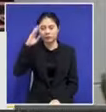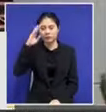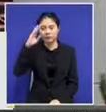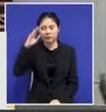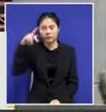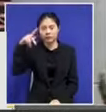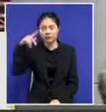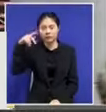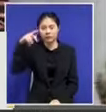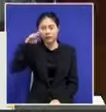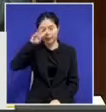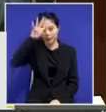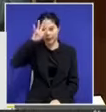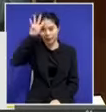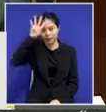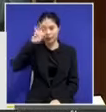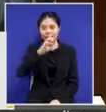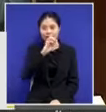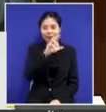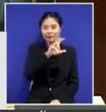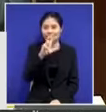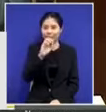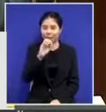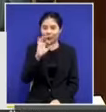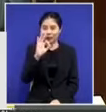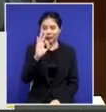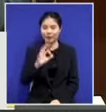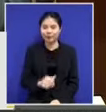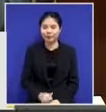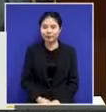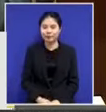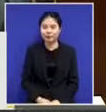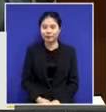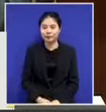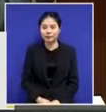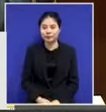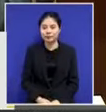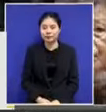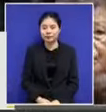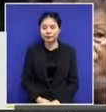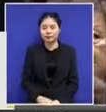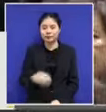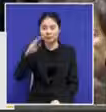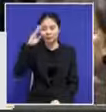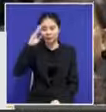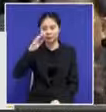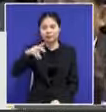งรุ่งเรืองกิจครับ 309นายประมลสุทธิวงศ ์พลเอกประยุทธ์จันทร์โอชา